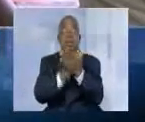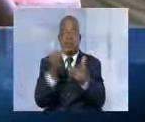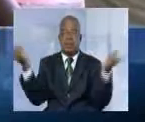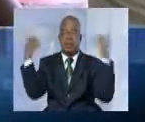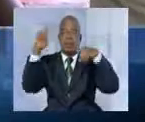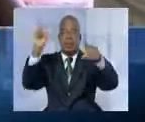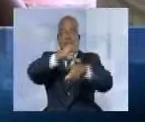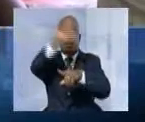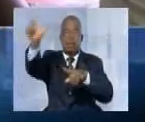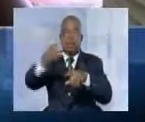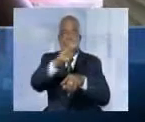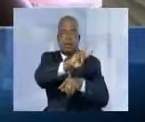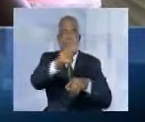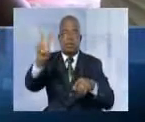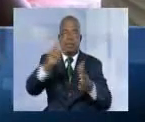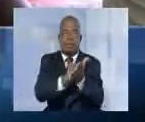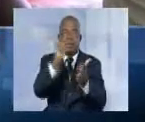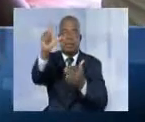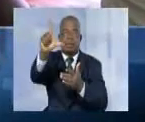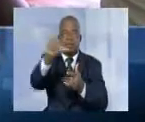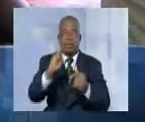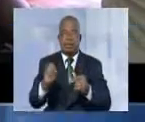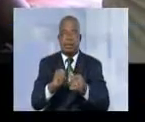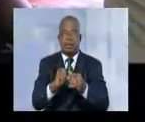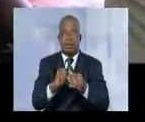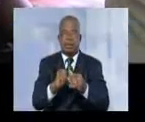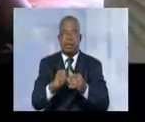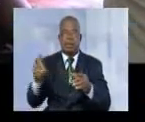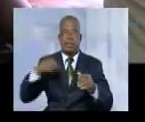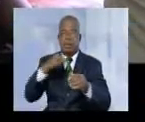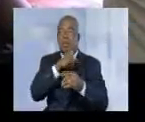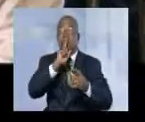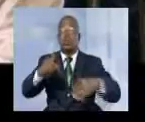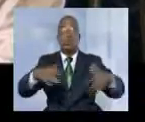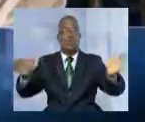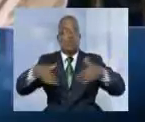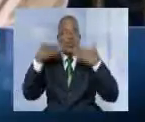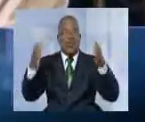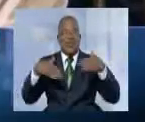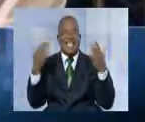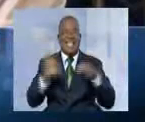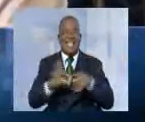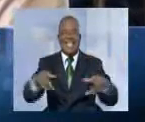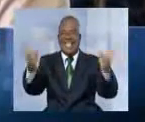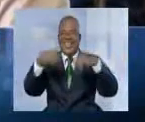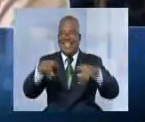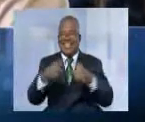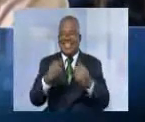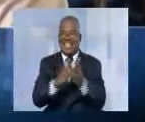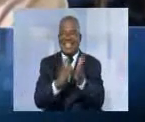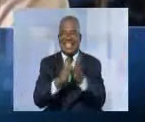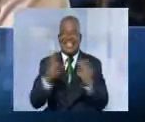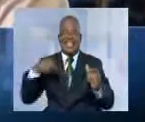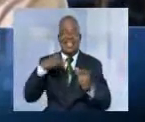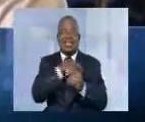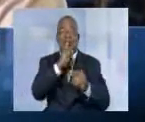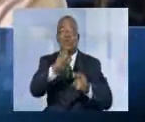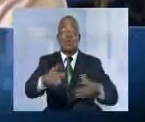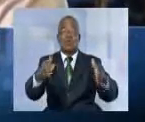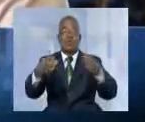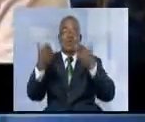avril. La présence des professeurs est massive. Nous sommes contents de reprendre les cours. Actuellement, nous sommes là pour faire